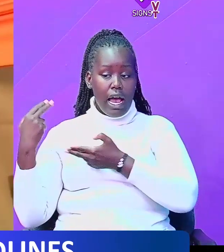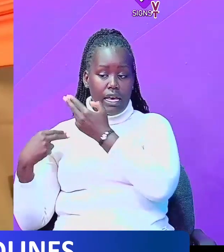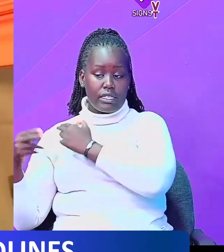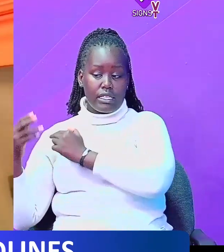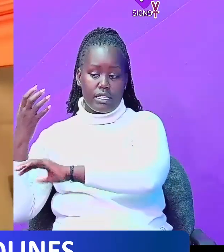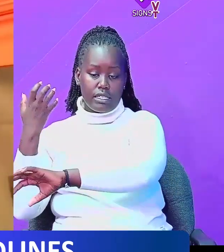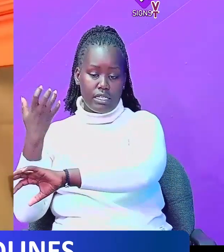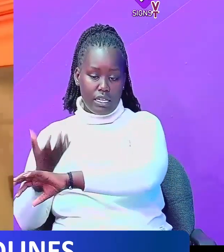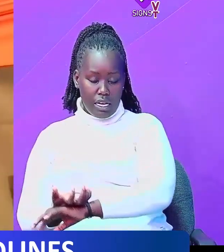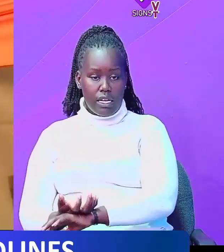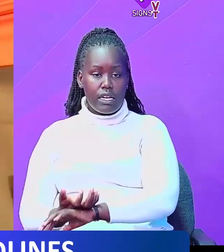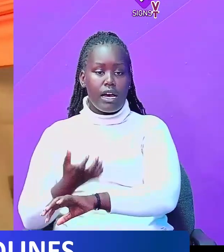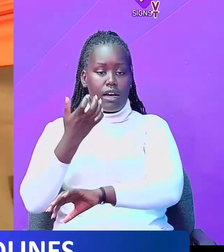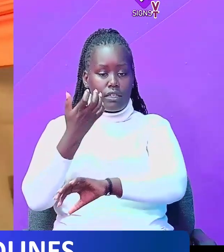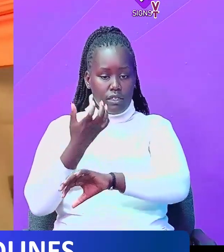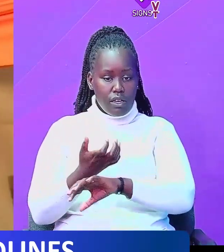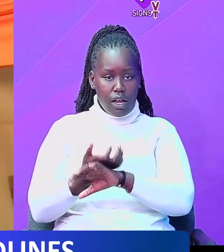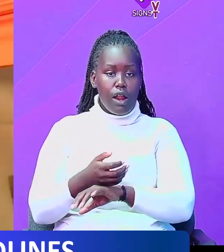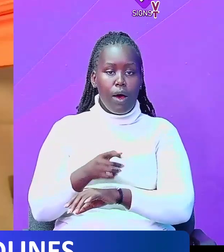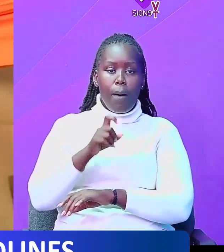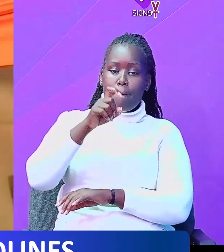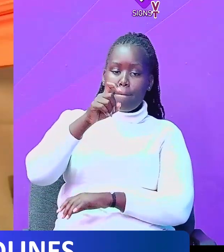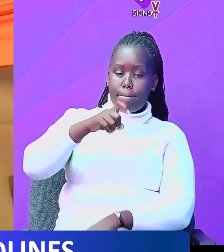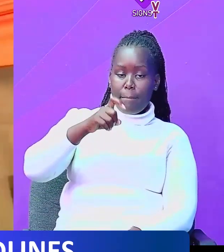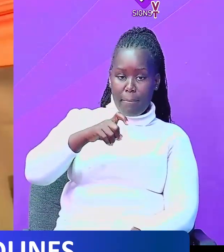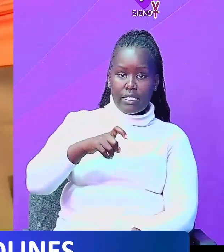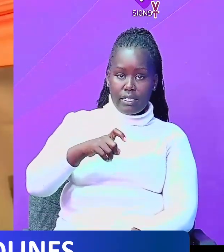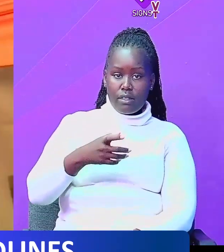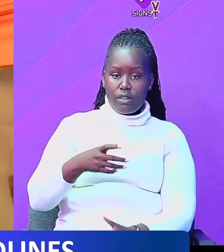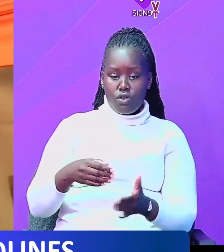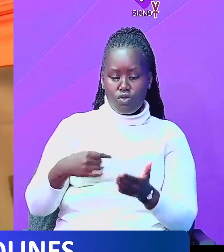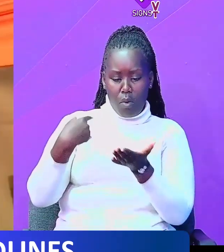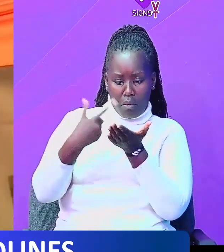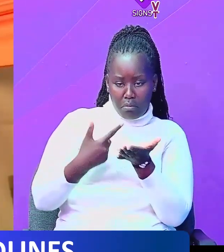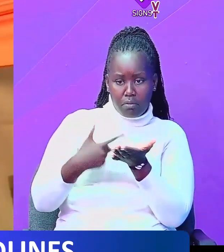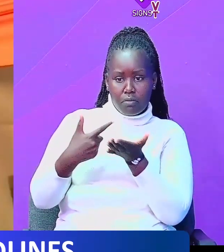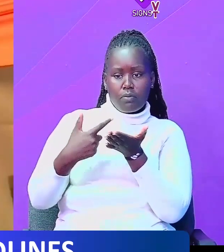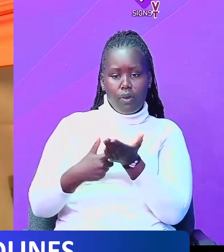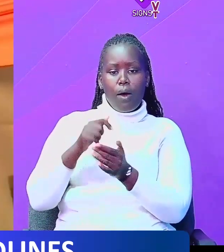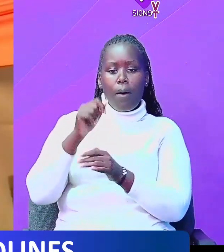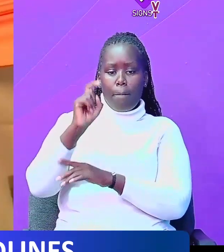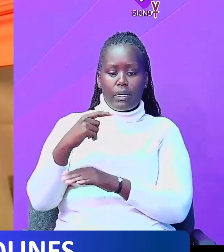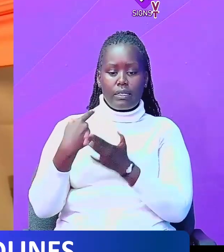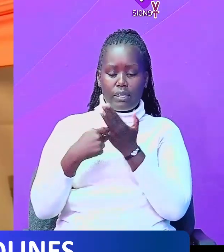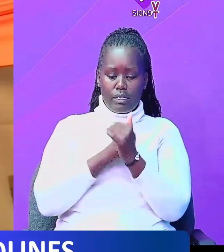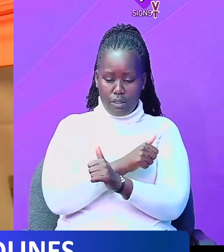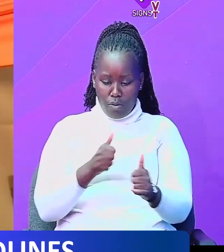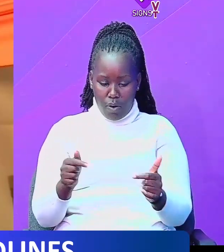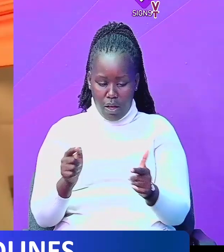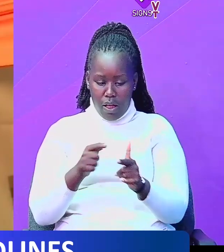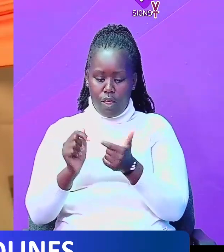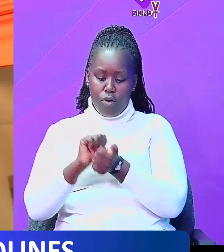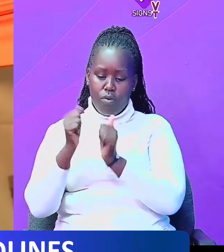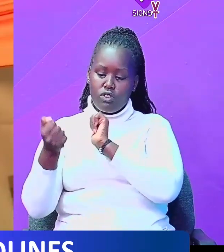lazima hiyo ngumu historia lazima ichambuliwe, lazima tuiangalie na tufanye marekebisho.